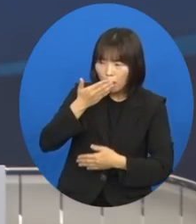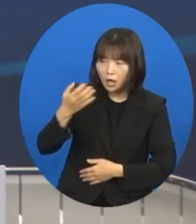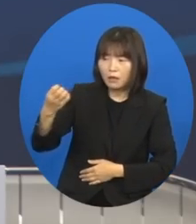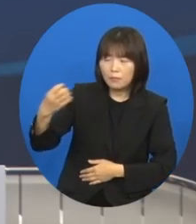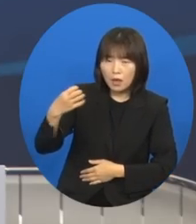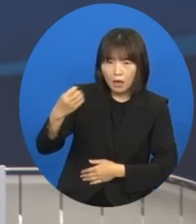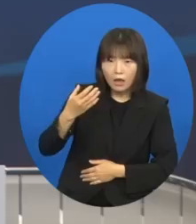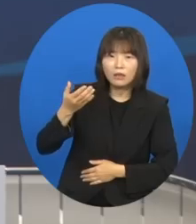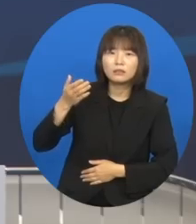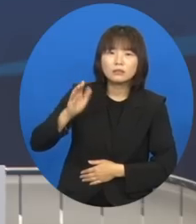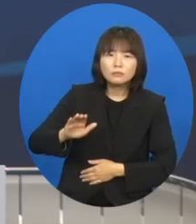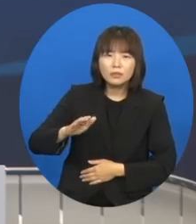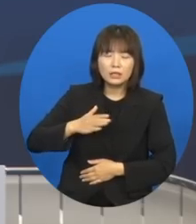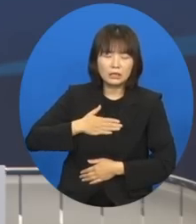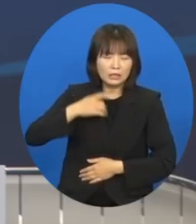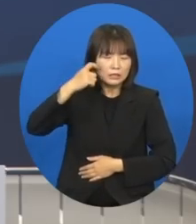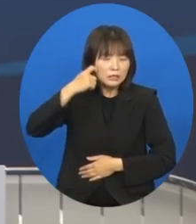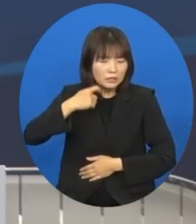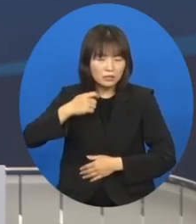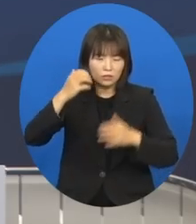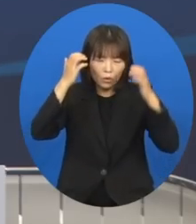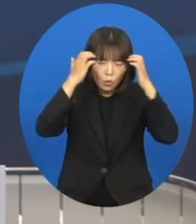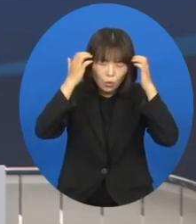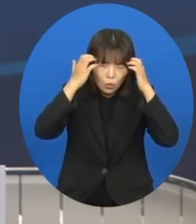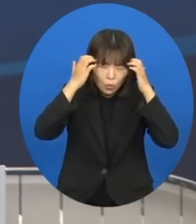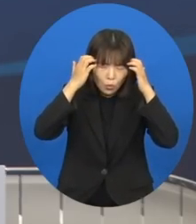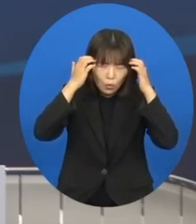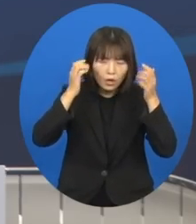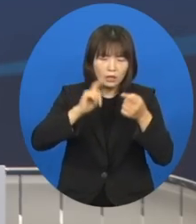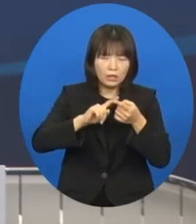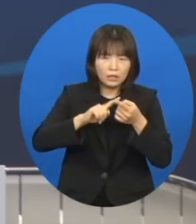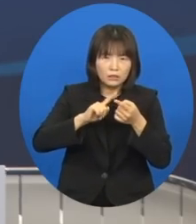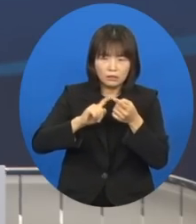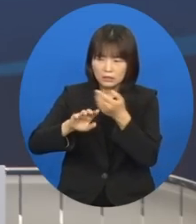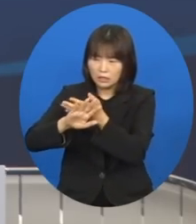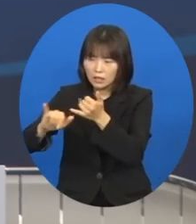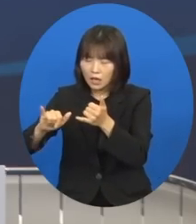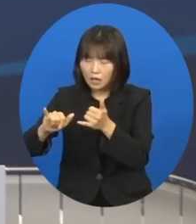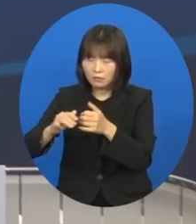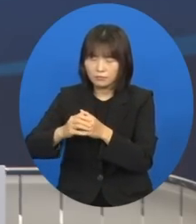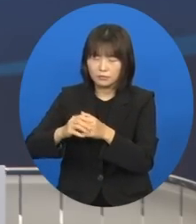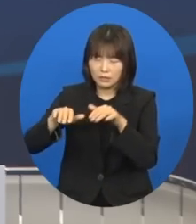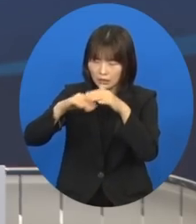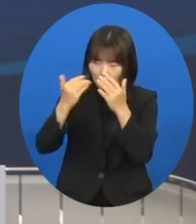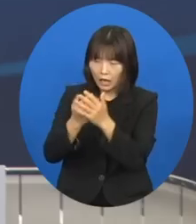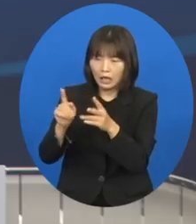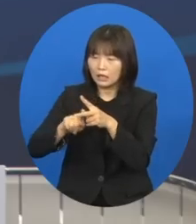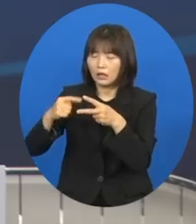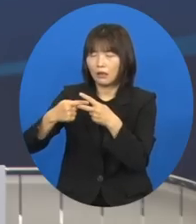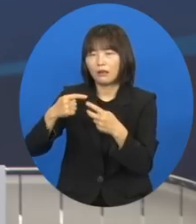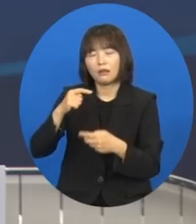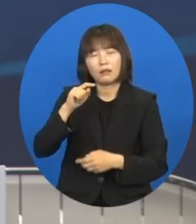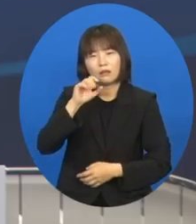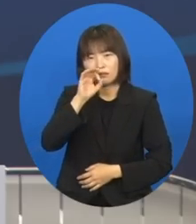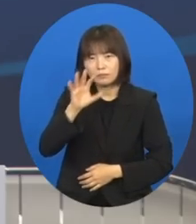내가 느끼는 내 고통의 무게를 절대 타인이 이해할 수가 없습니다.